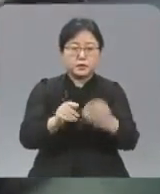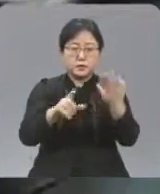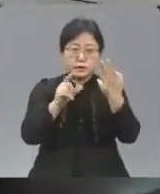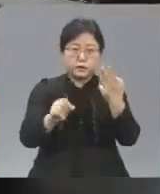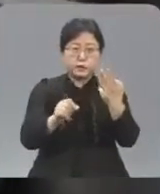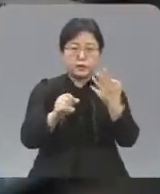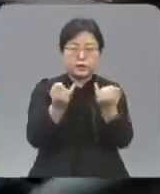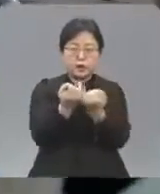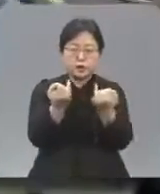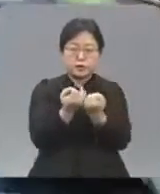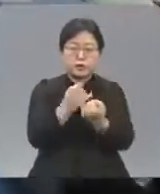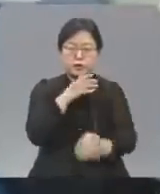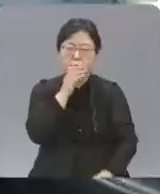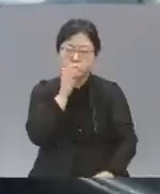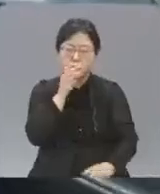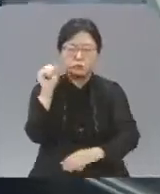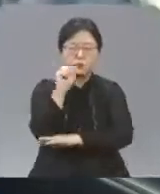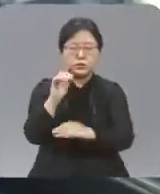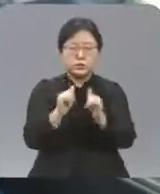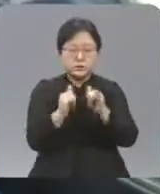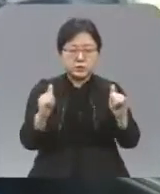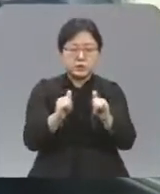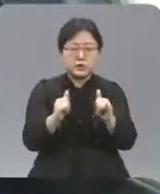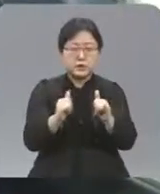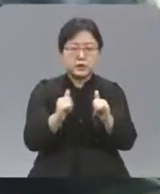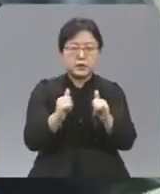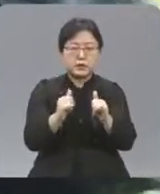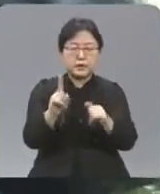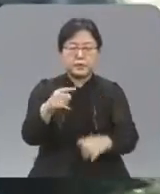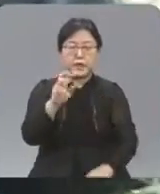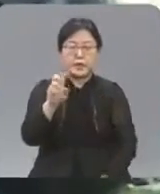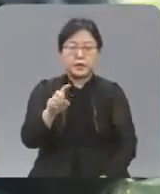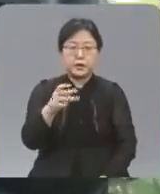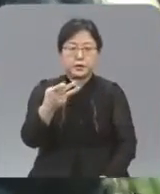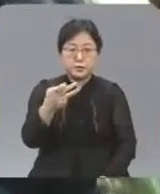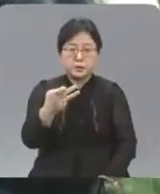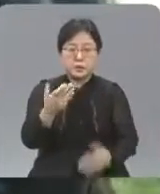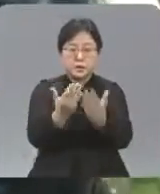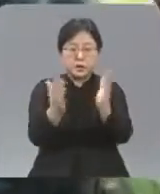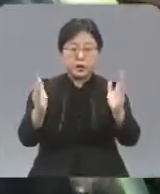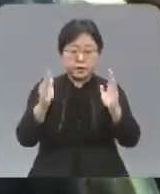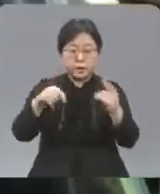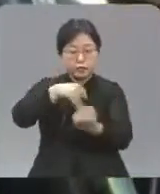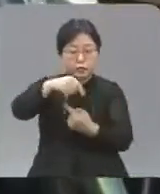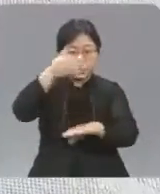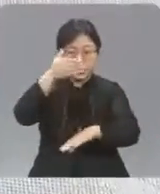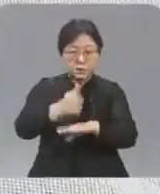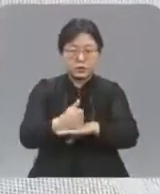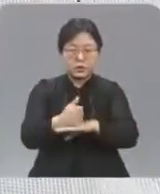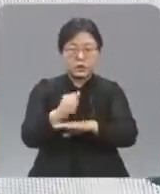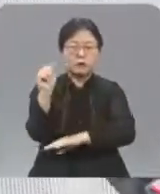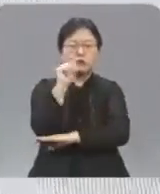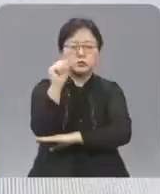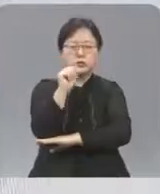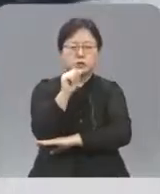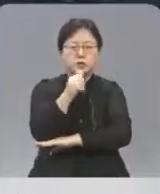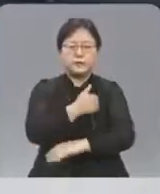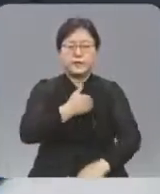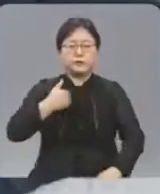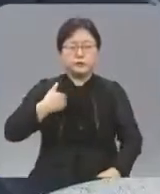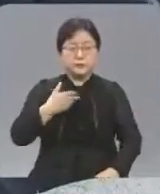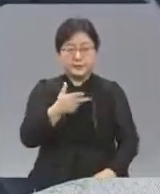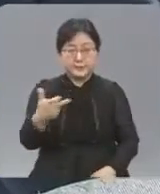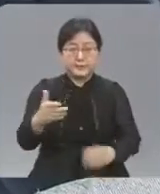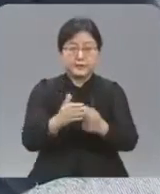3월 여성과 고령 운전자를 대상으로 택시 110대의 격벽을 설치해 운영한 결과 기사들의 만족도가